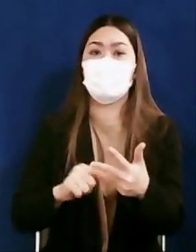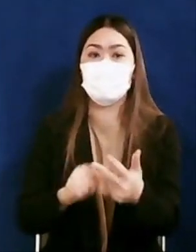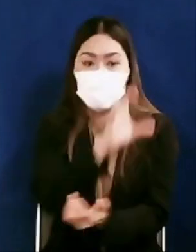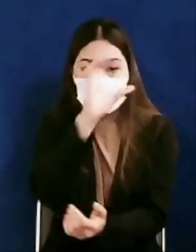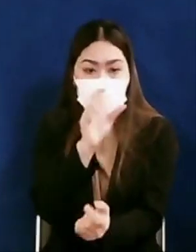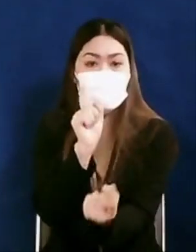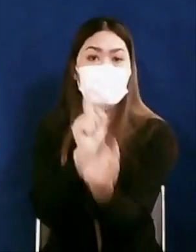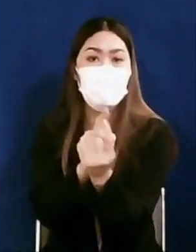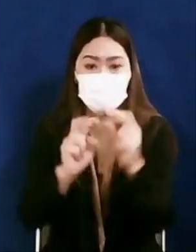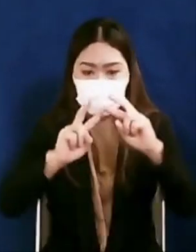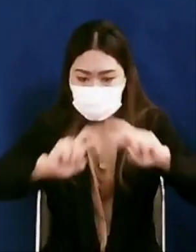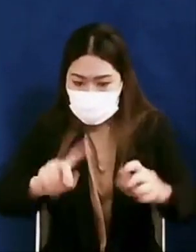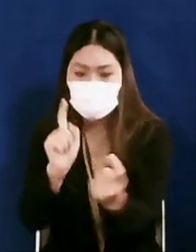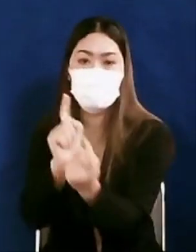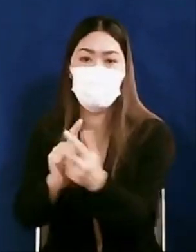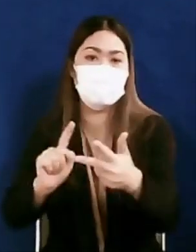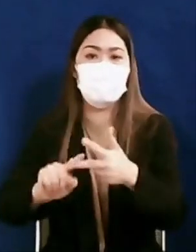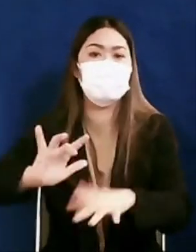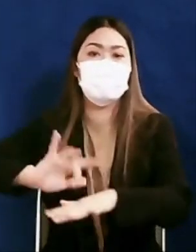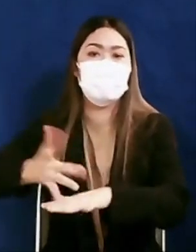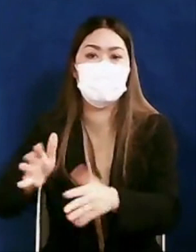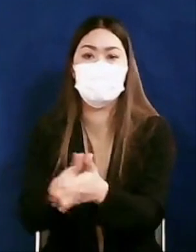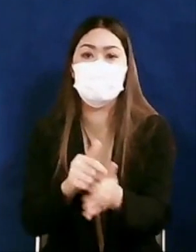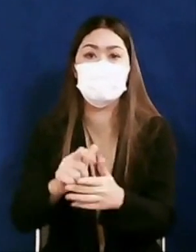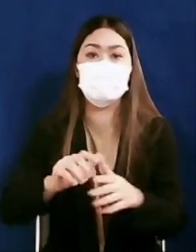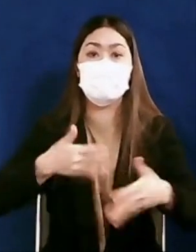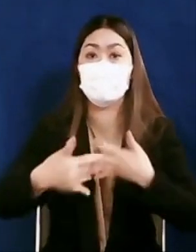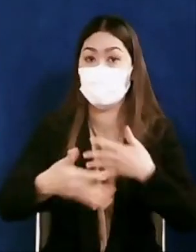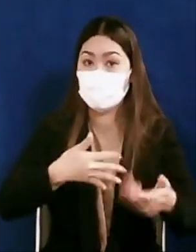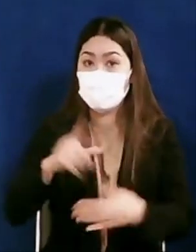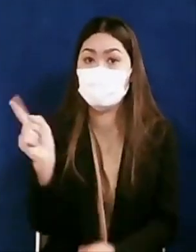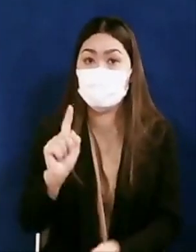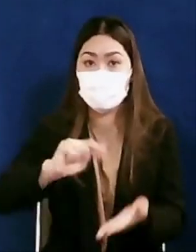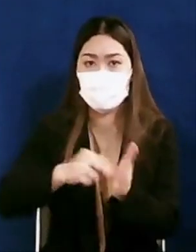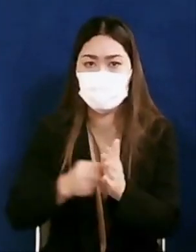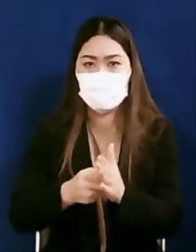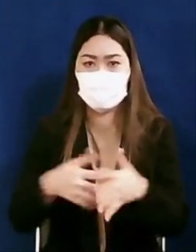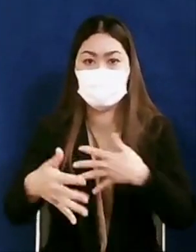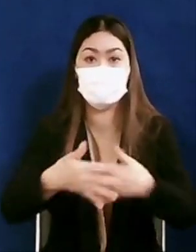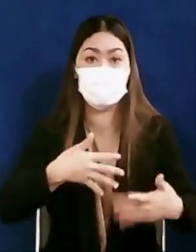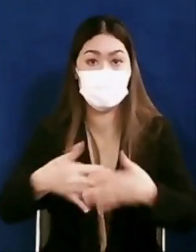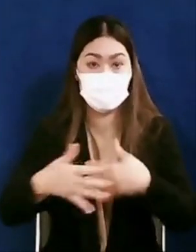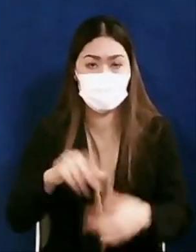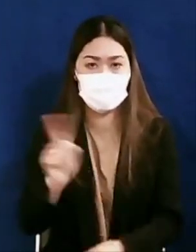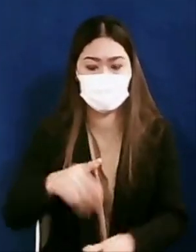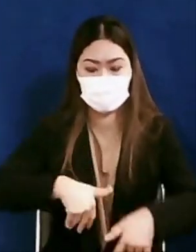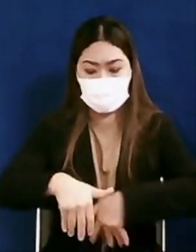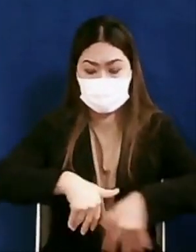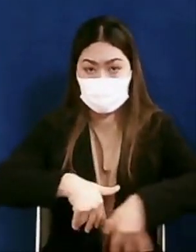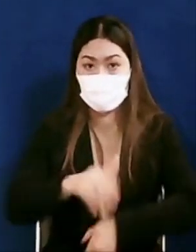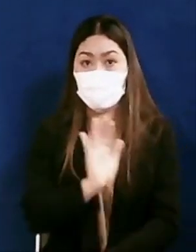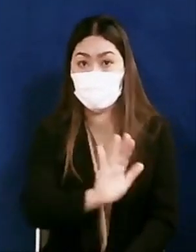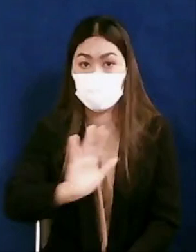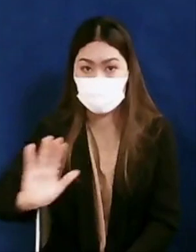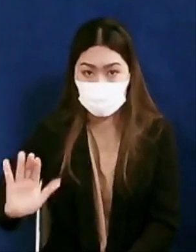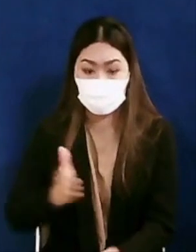าเจอนะครับอันเนี้ยส่วนสีเทาคือช่องว่างที่ประชาชนในพื้นที่เข